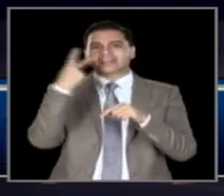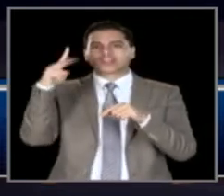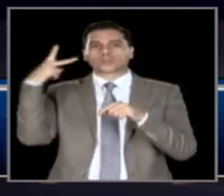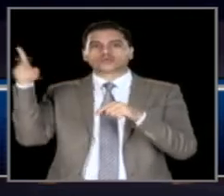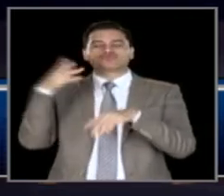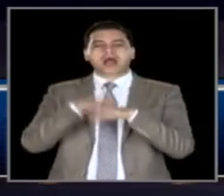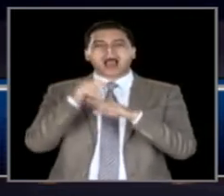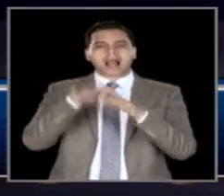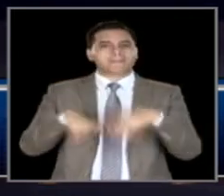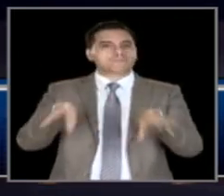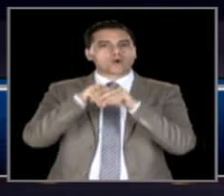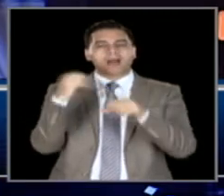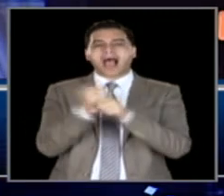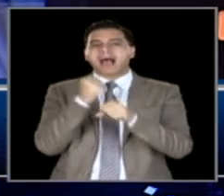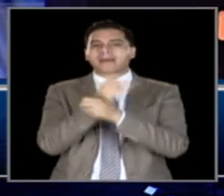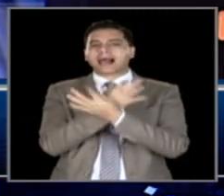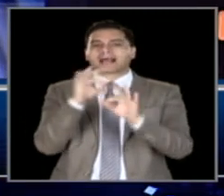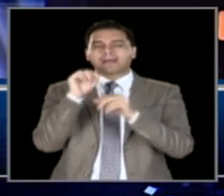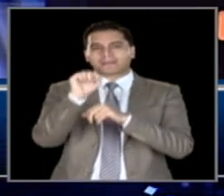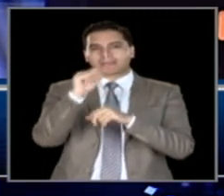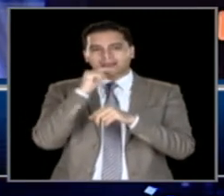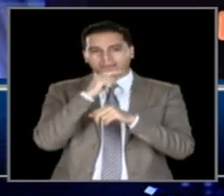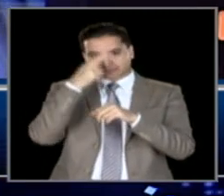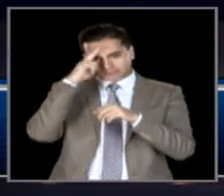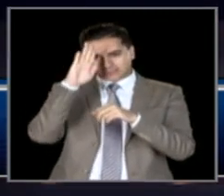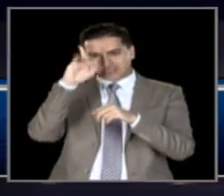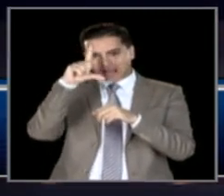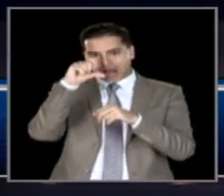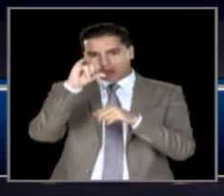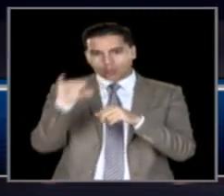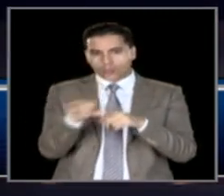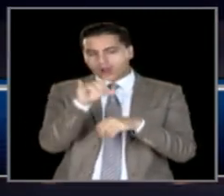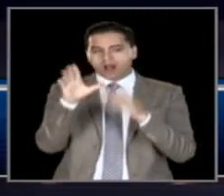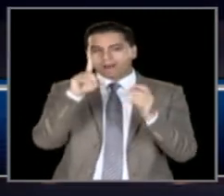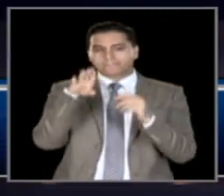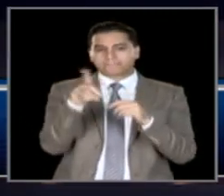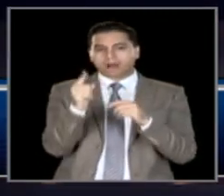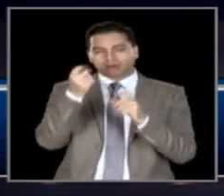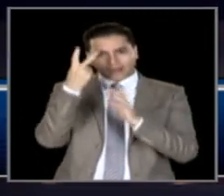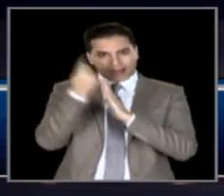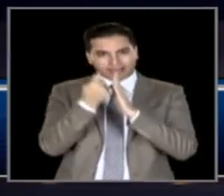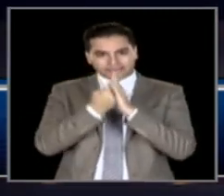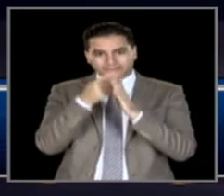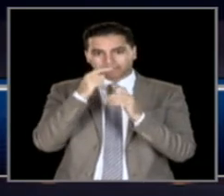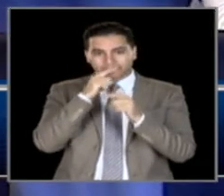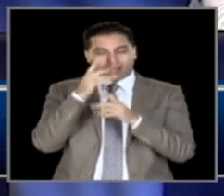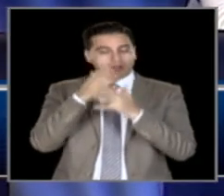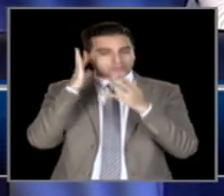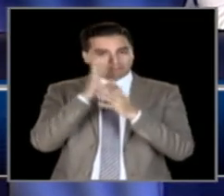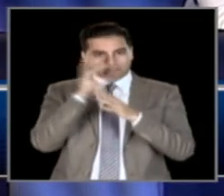2022 عن مجمل أعمالها. سلوى بكر. سلوى بكر أديبة